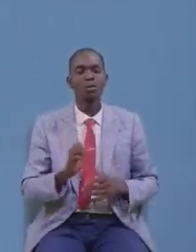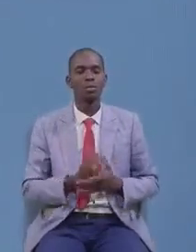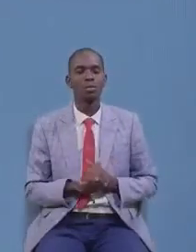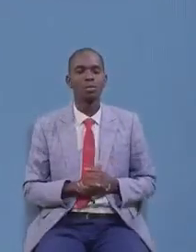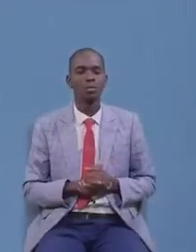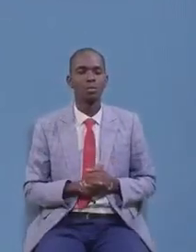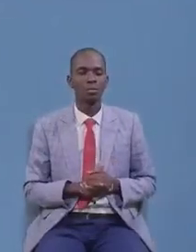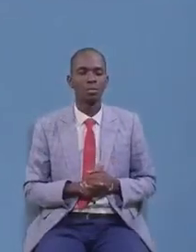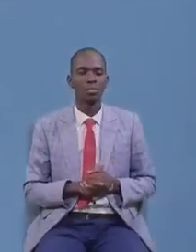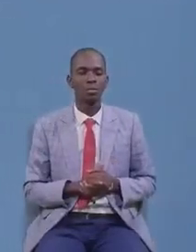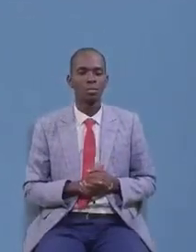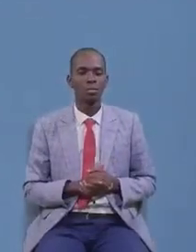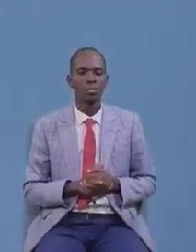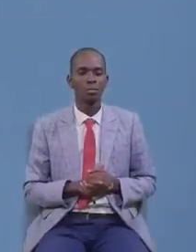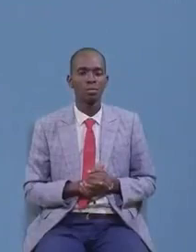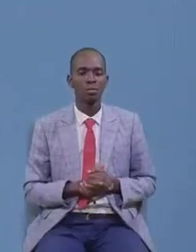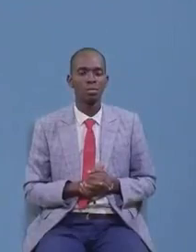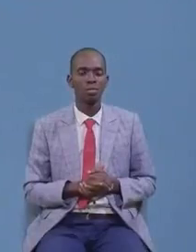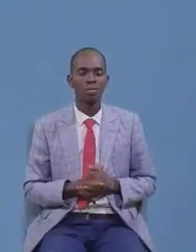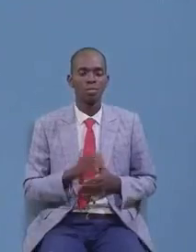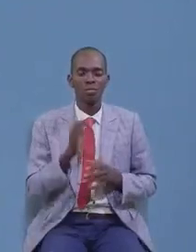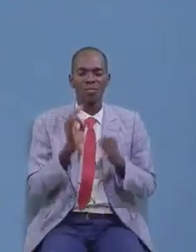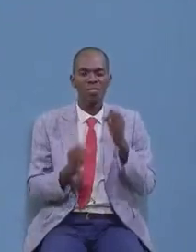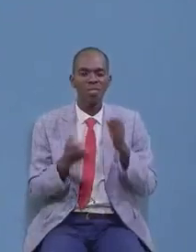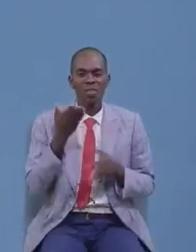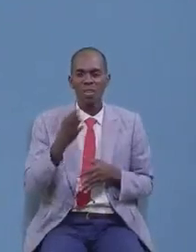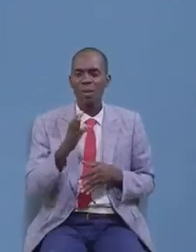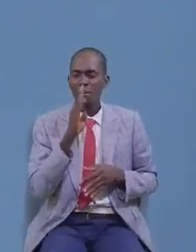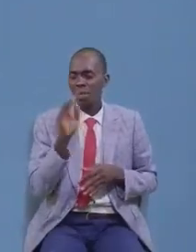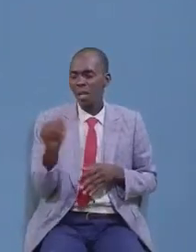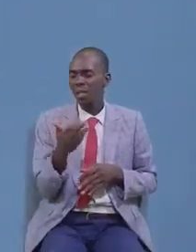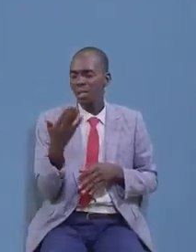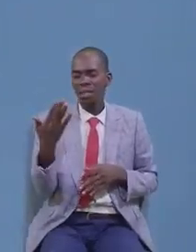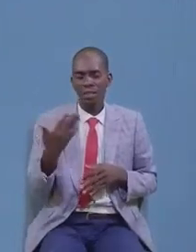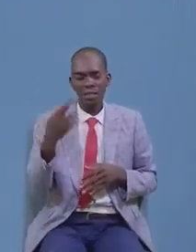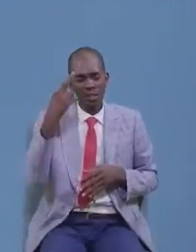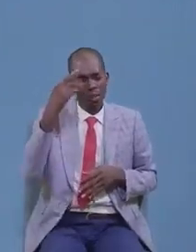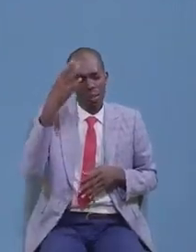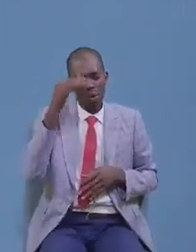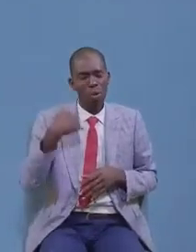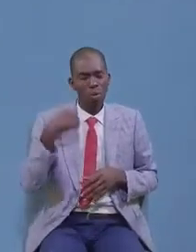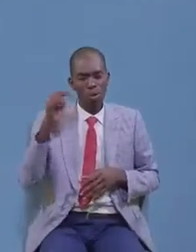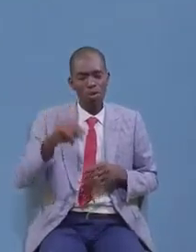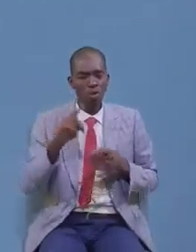కూడా మాటలు వాడుతున్నాం కదండి. If there's anything we need to watch over, మీరు ఆ మాటల్ని